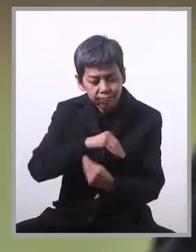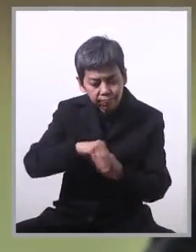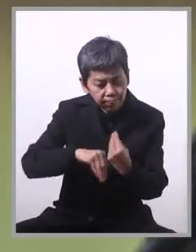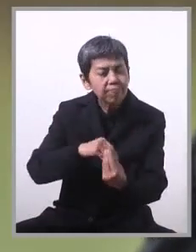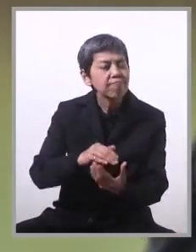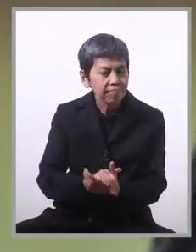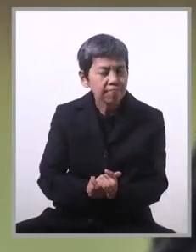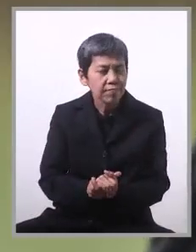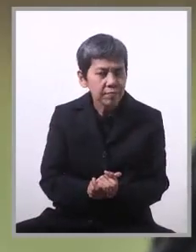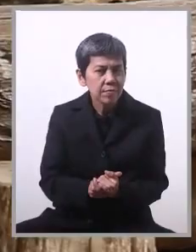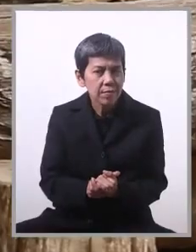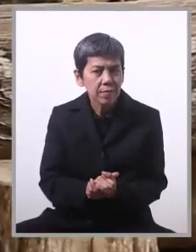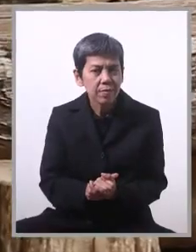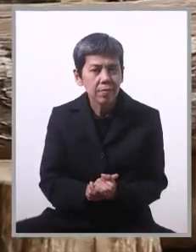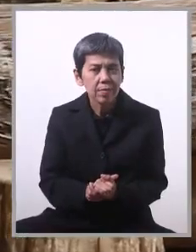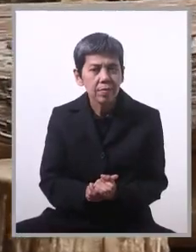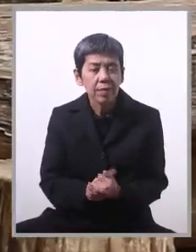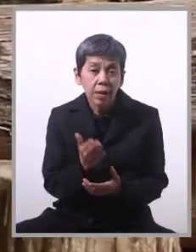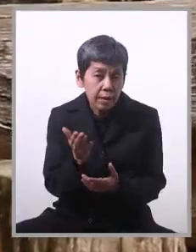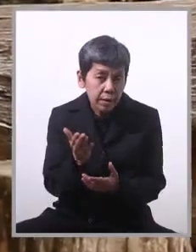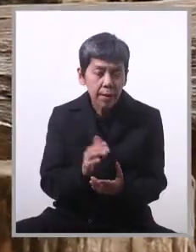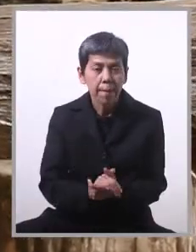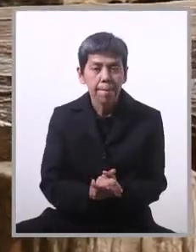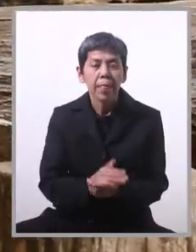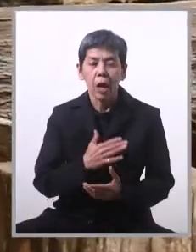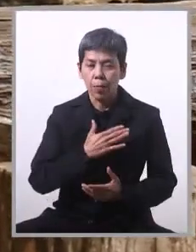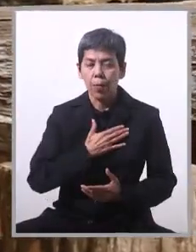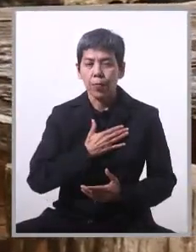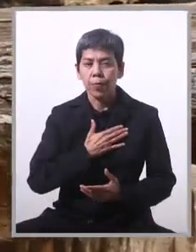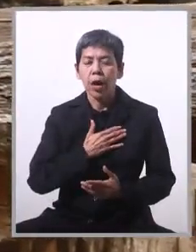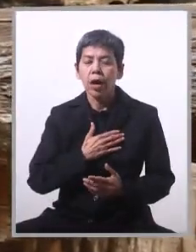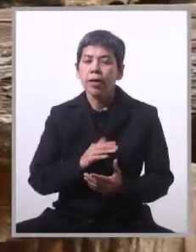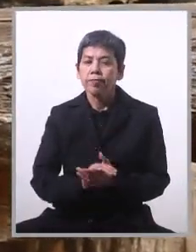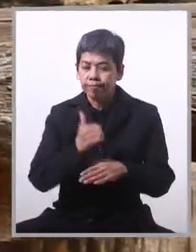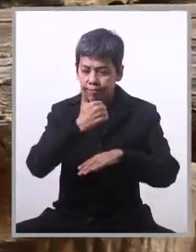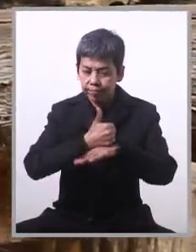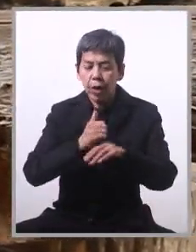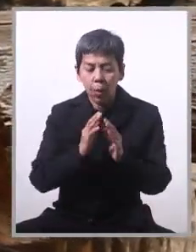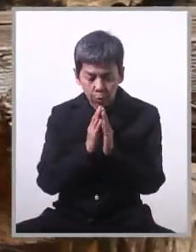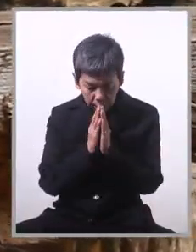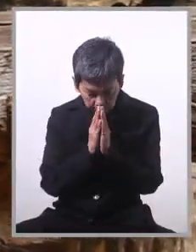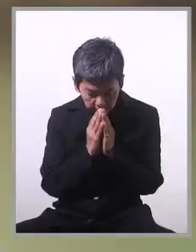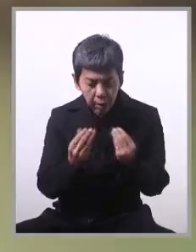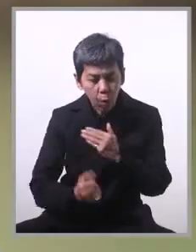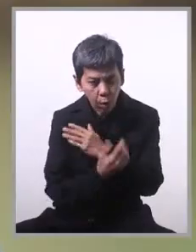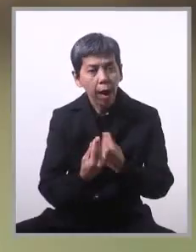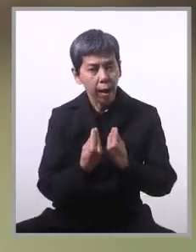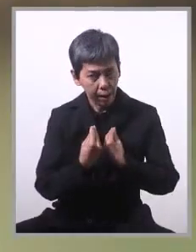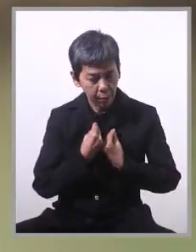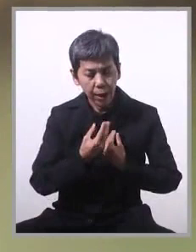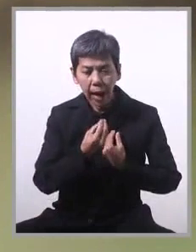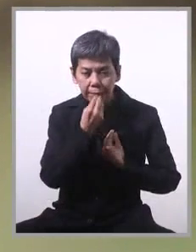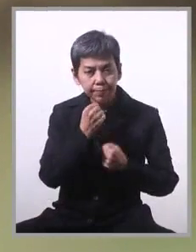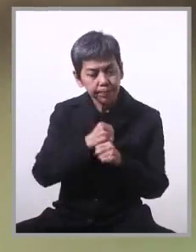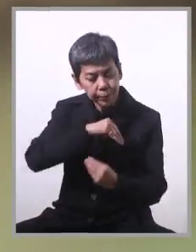พวกนี ้พี่เหรอคะ ครับก่อนอื่นผมก็ขอบคุณเจ๊หน่อยนะครับที่ให้โอกาสได้มีราย